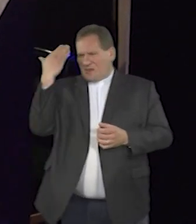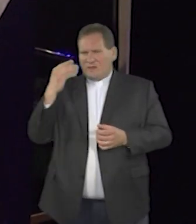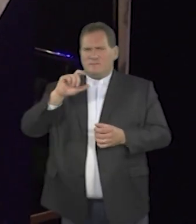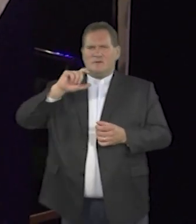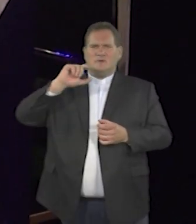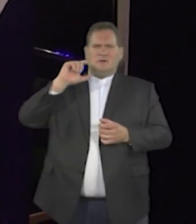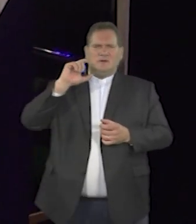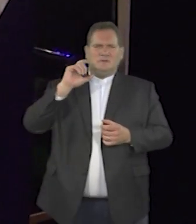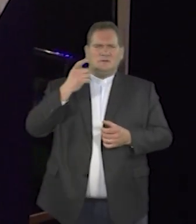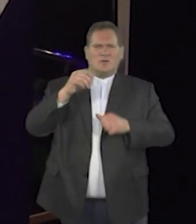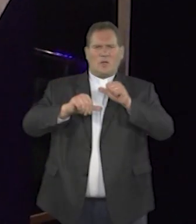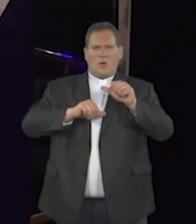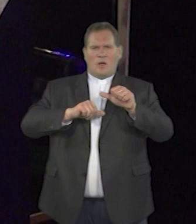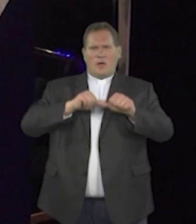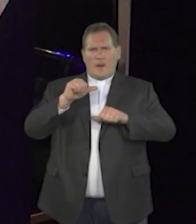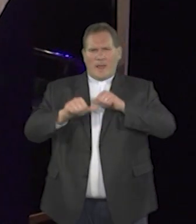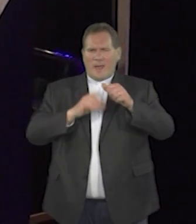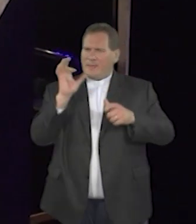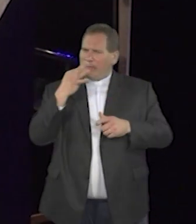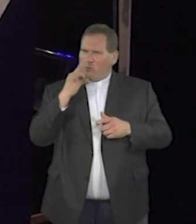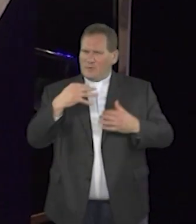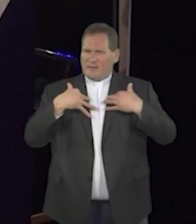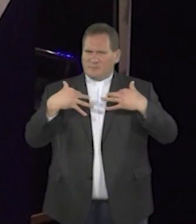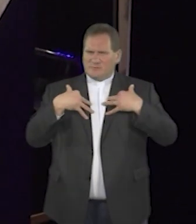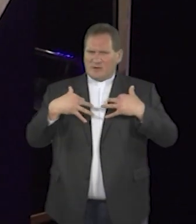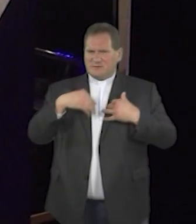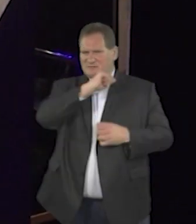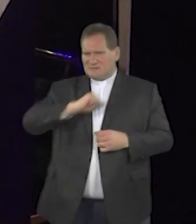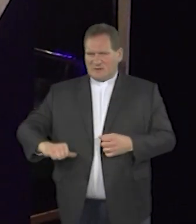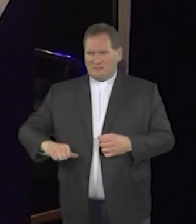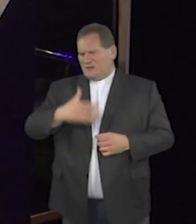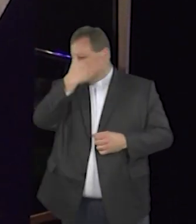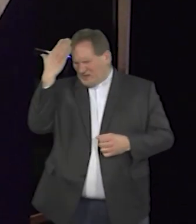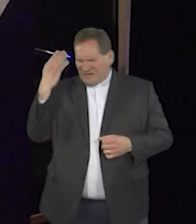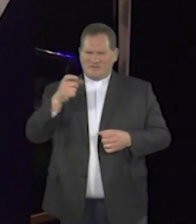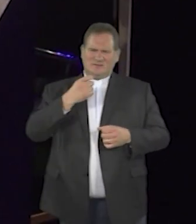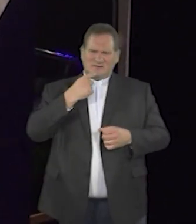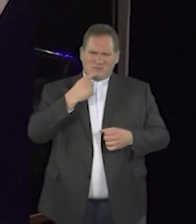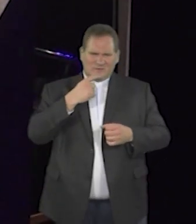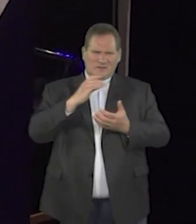Przeżyć sierotą. Nie wiesz, co to być kuchcikiem. Pytaj